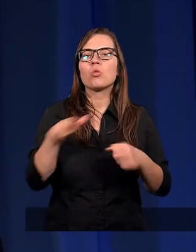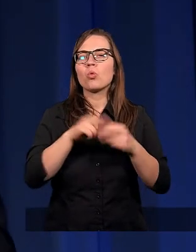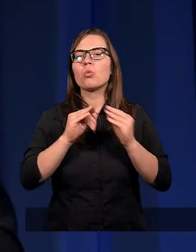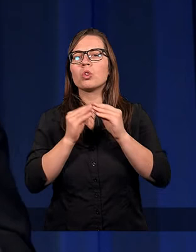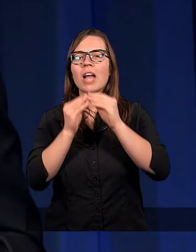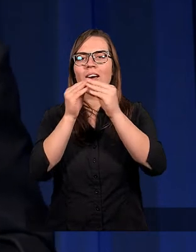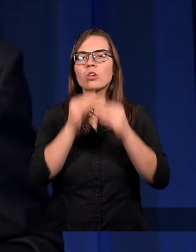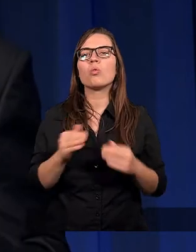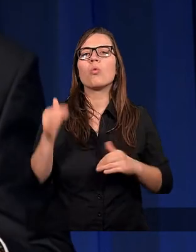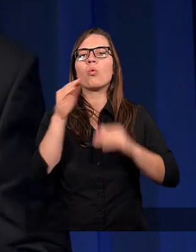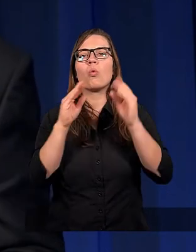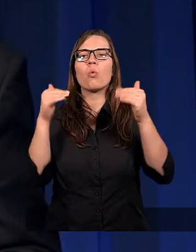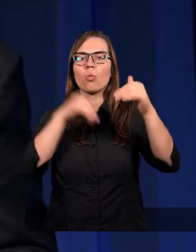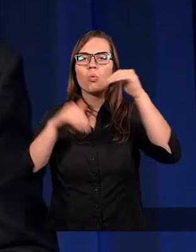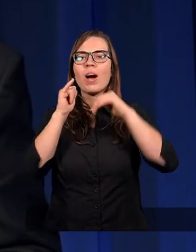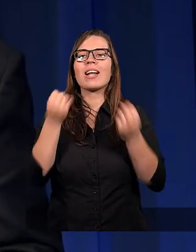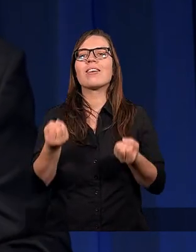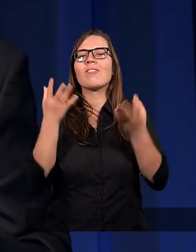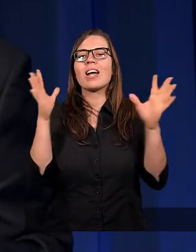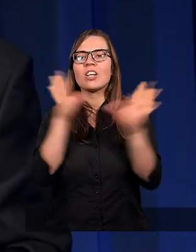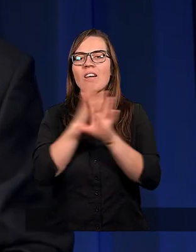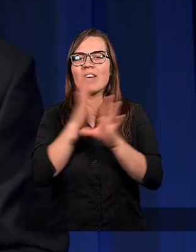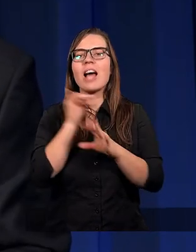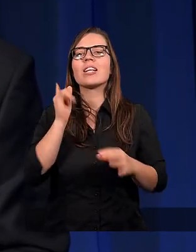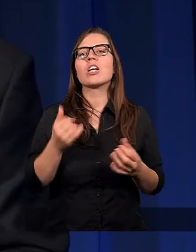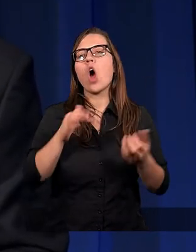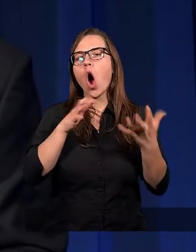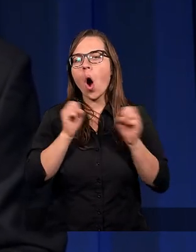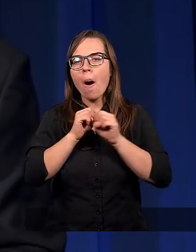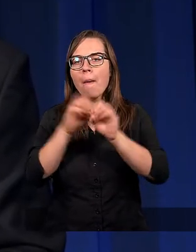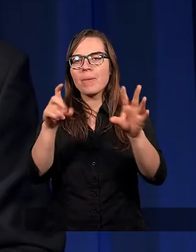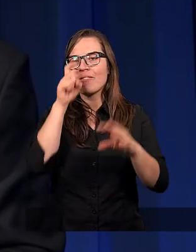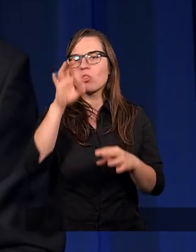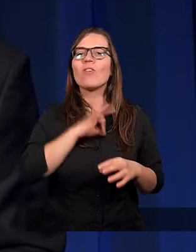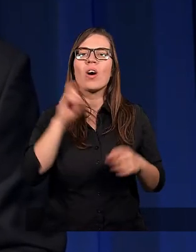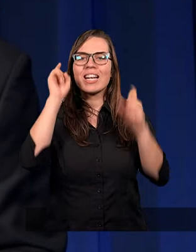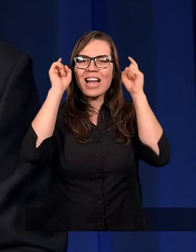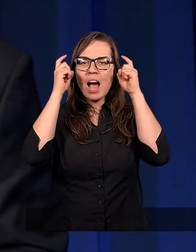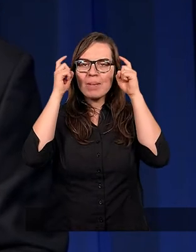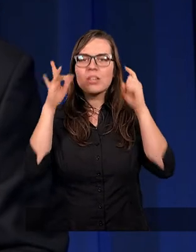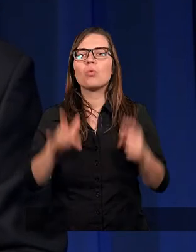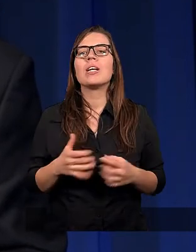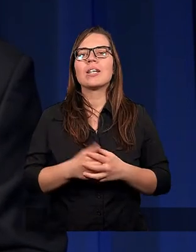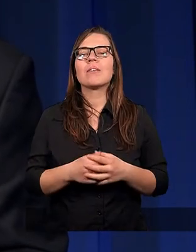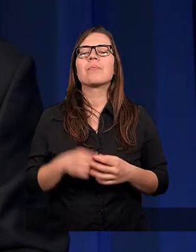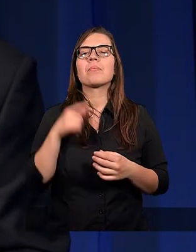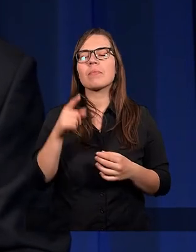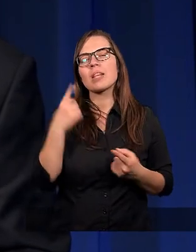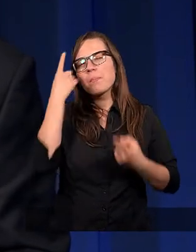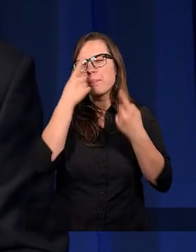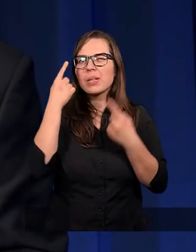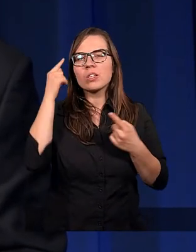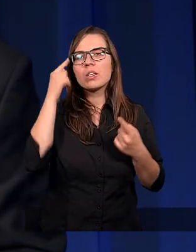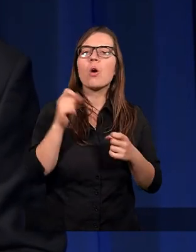kształtuje góry i stwarza wiatr i objawia człowiekowi swoje zamysły. On stwarza